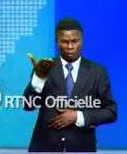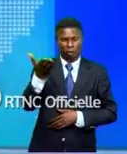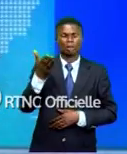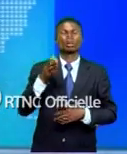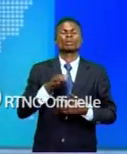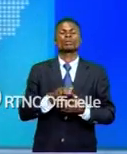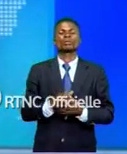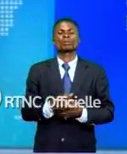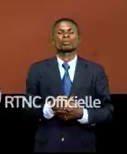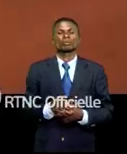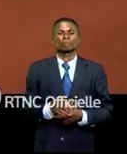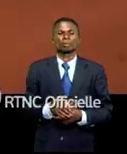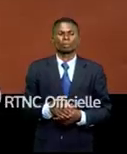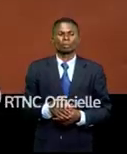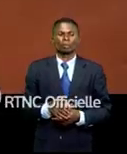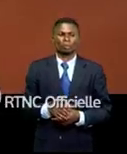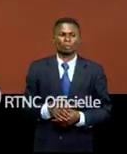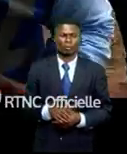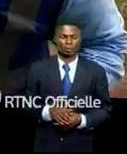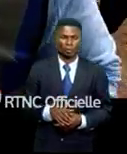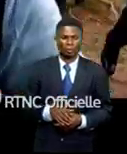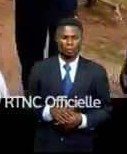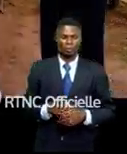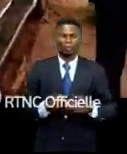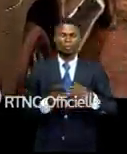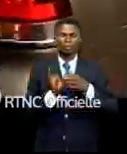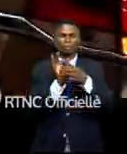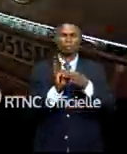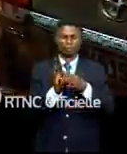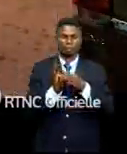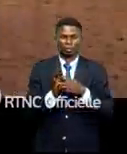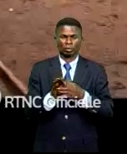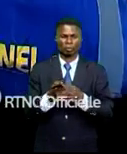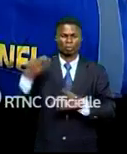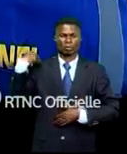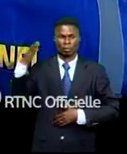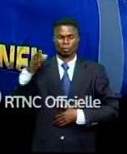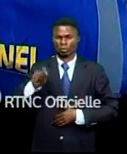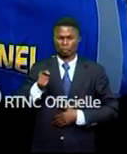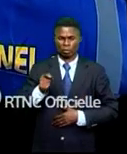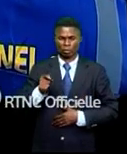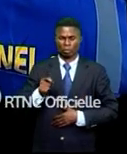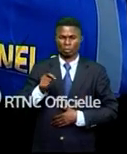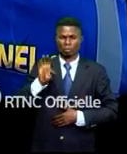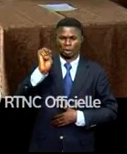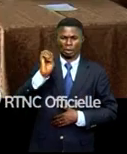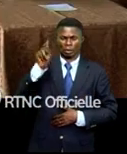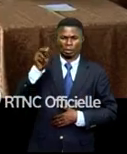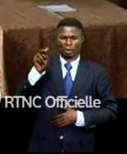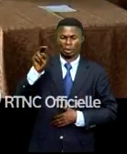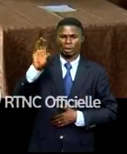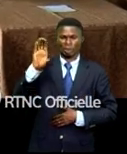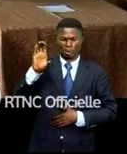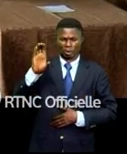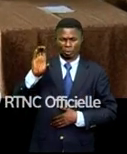commentaires de Constance Malanga. C'est le fruit du partenariat public-privé type clé en main EPCM pour la réhabilitation